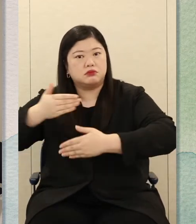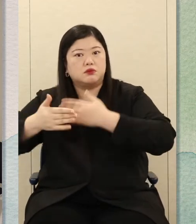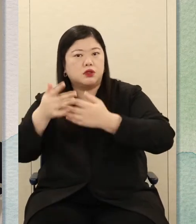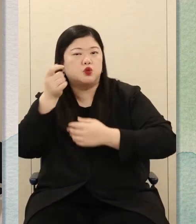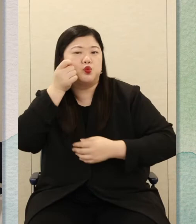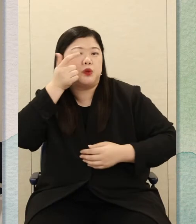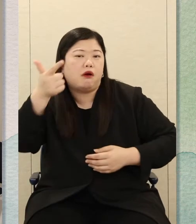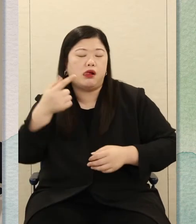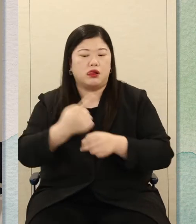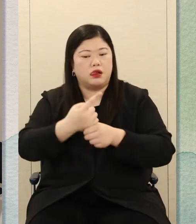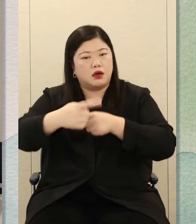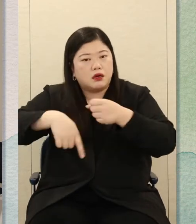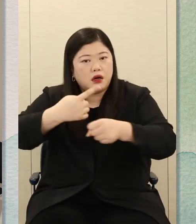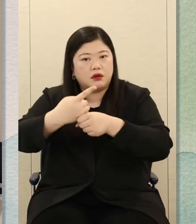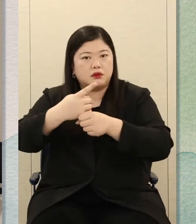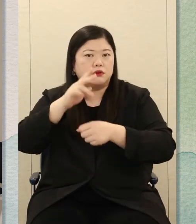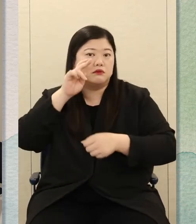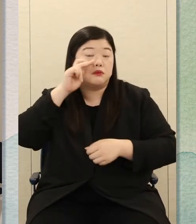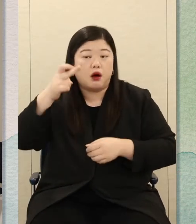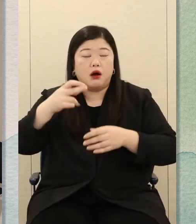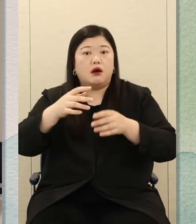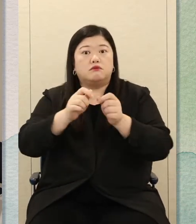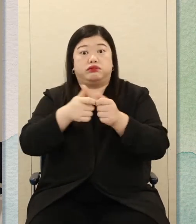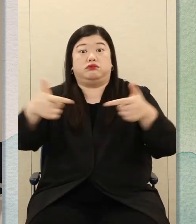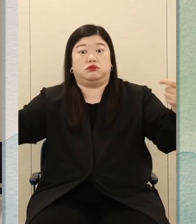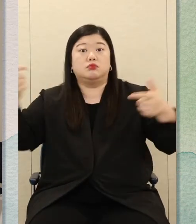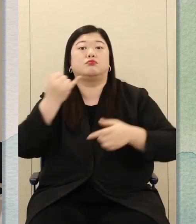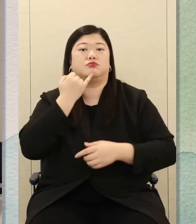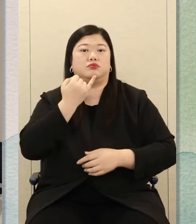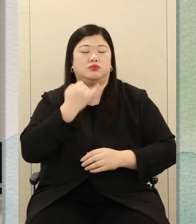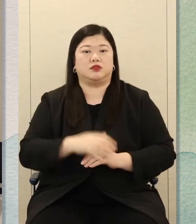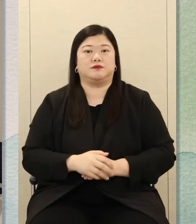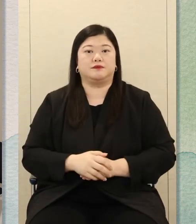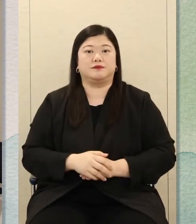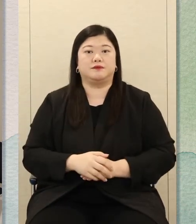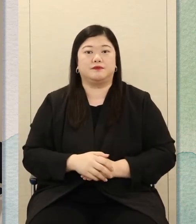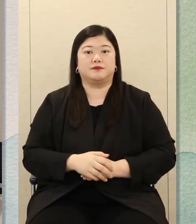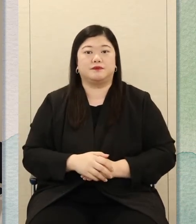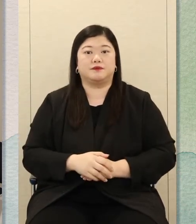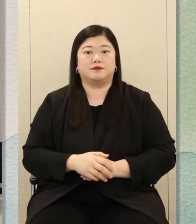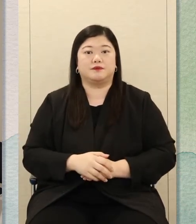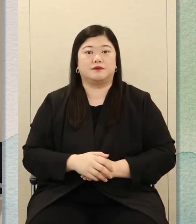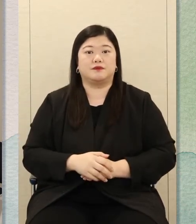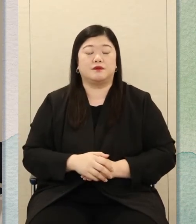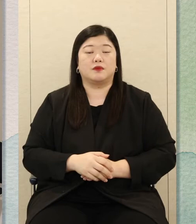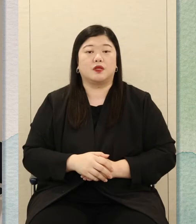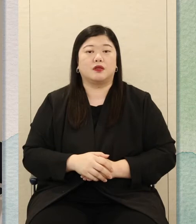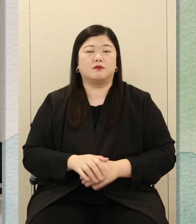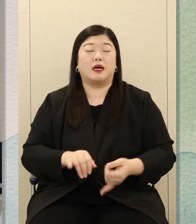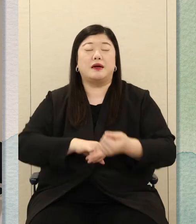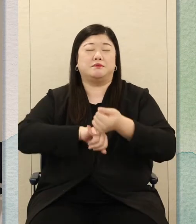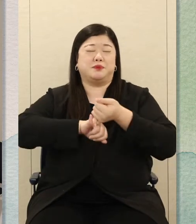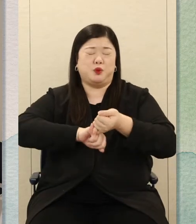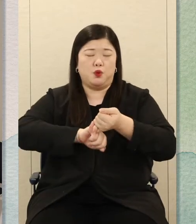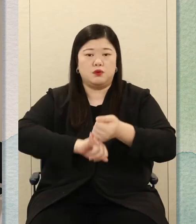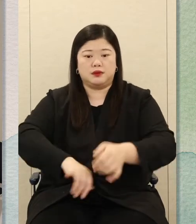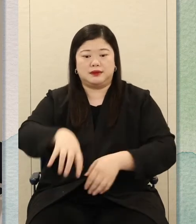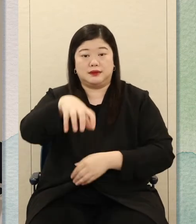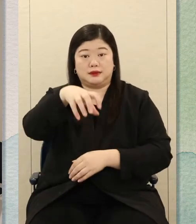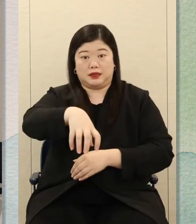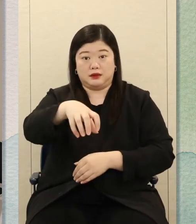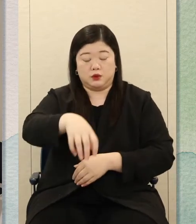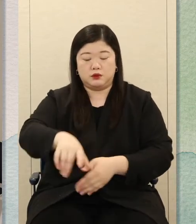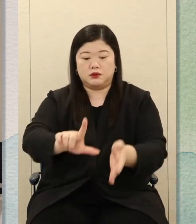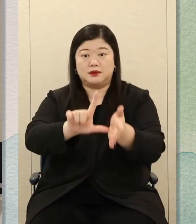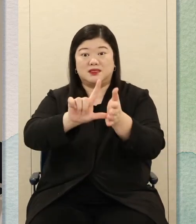모임으로 전환하는 게 굉장히 중요하고요. 규칙성이 제일 중요하다. 방금 얘기했지만 정해진 시간에 정해진 날에 한다. 예,